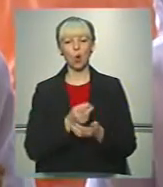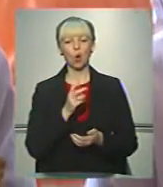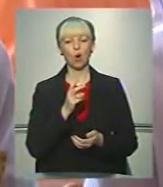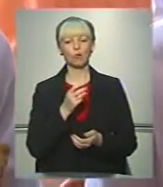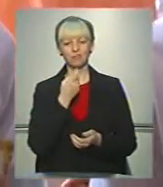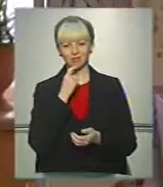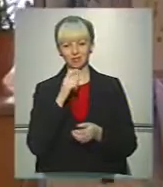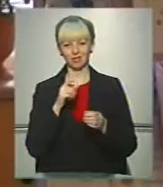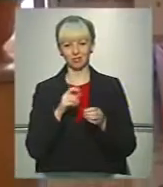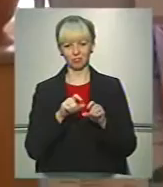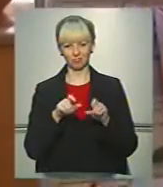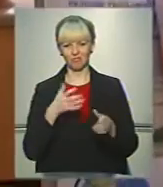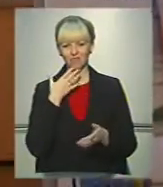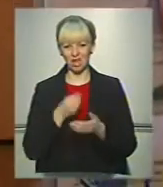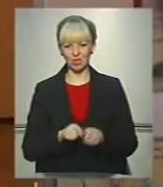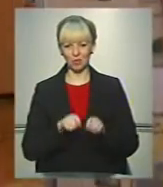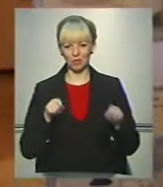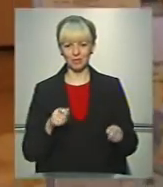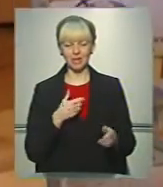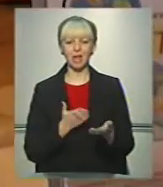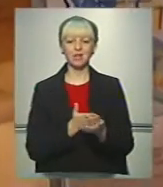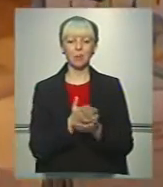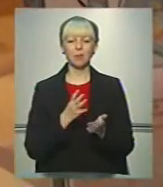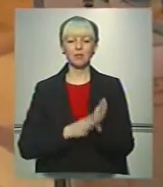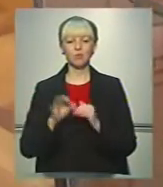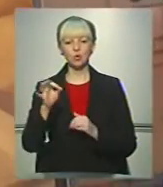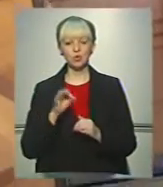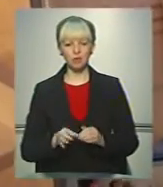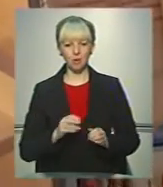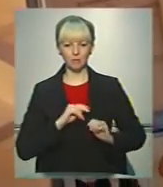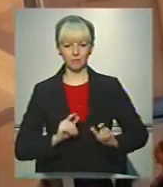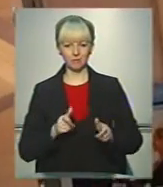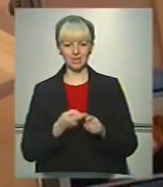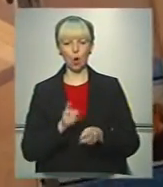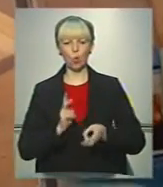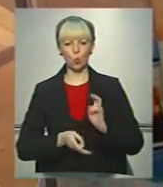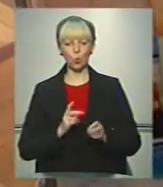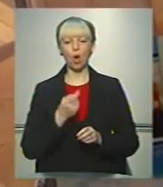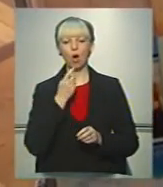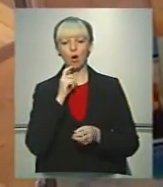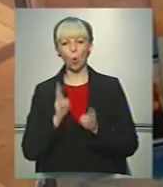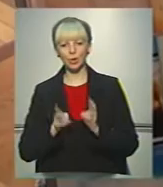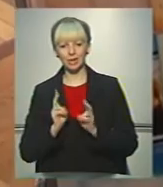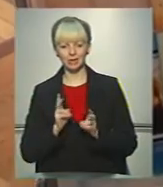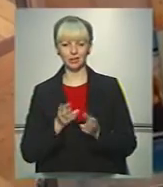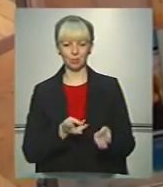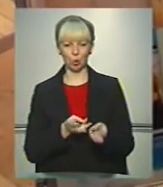кондитерку. Власно. Є напрями, де в нас 100% працевлаштування. Це є кухарі, кондитери, це